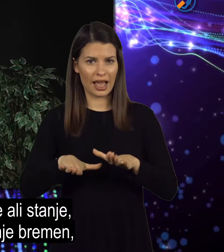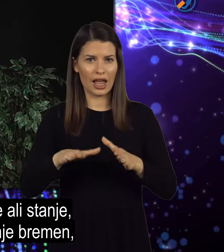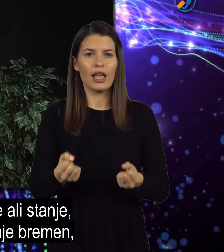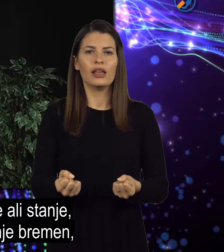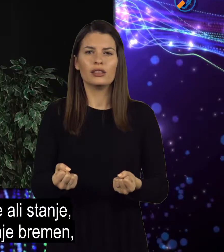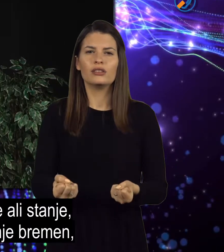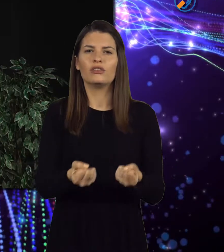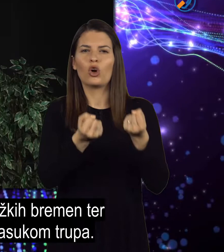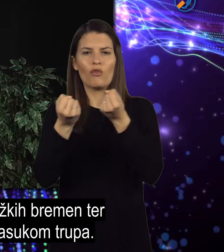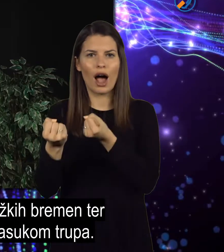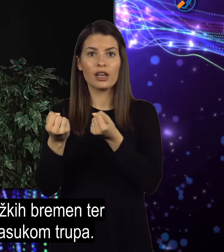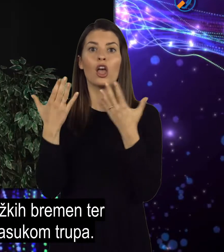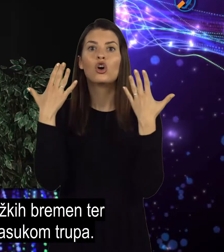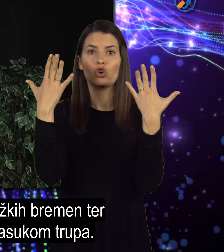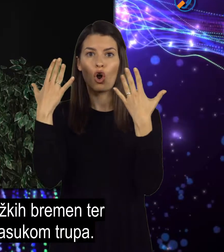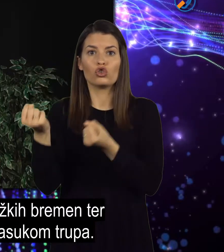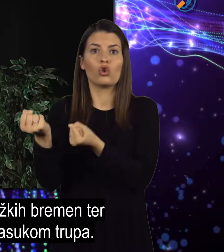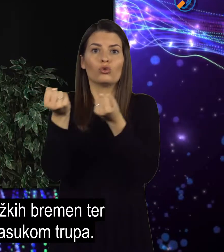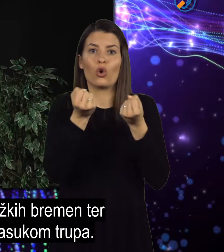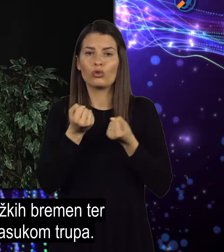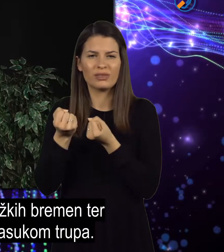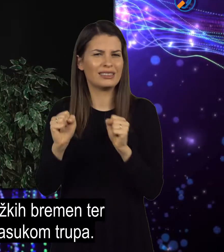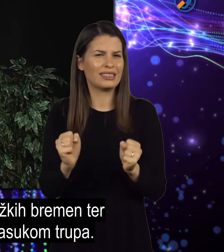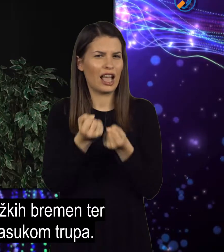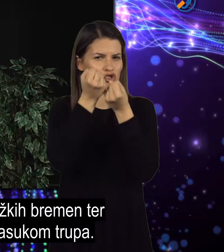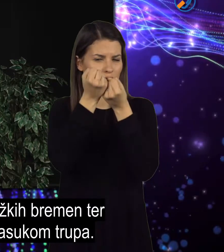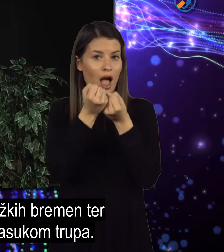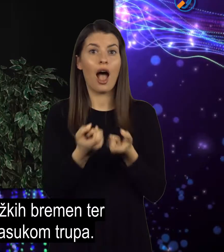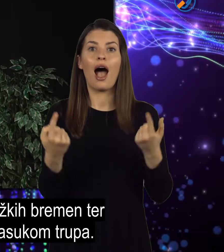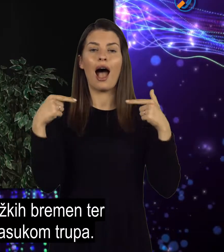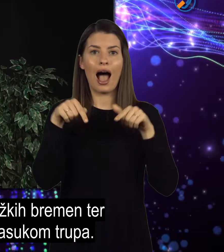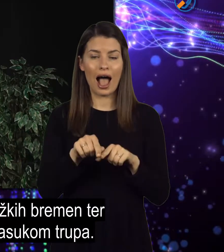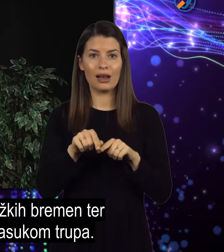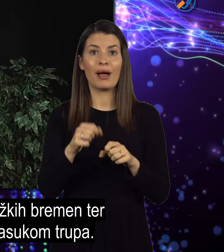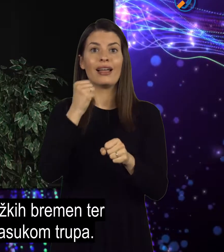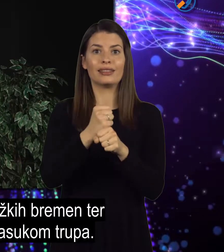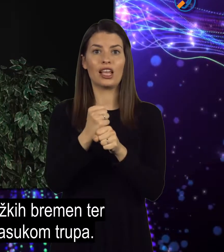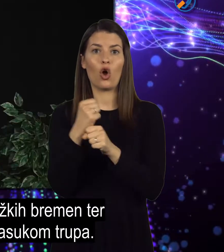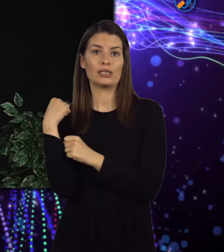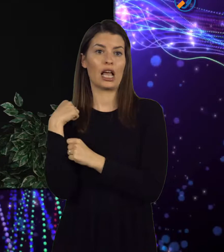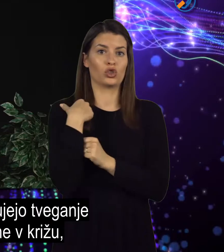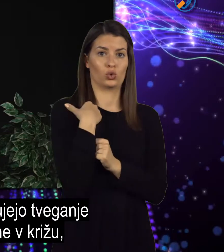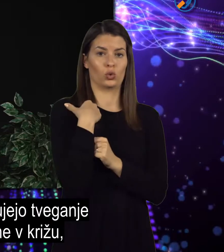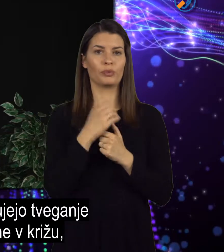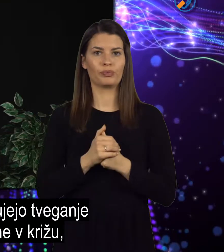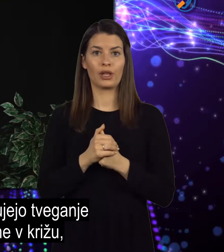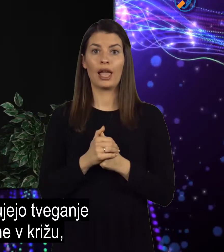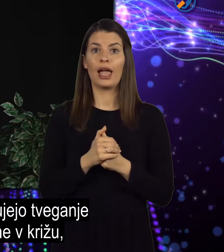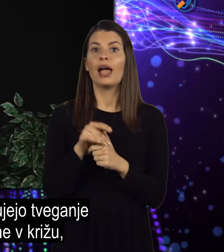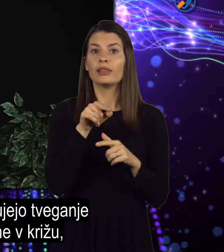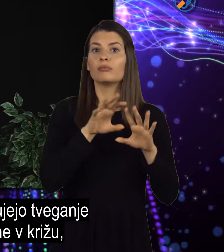pogosto dvigovanje bremen, ročno premeščanje težkih bremen ter delo z nagibom ali z zasukom trupa. Dejavniki,